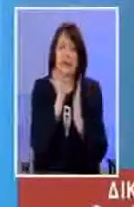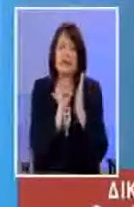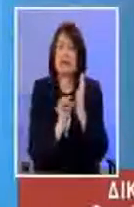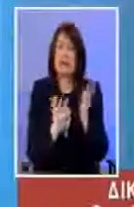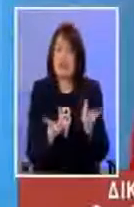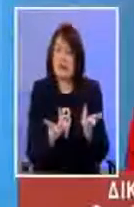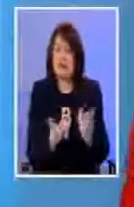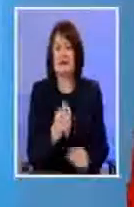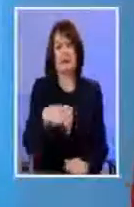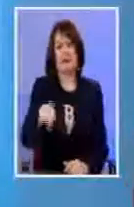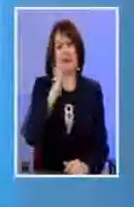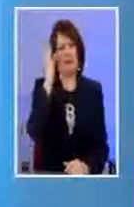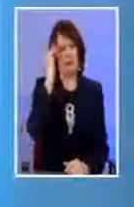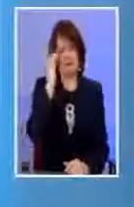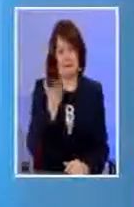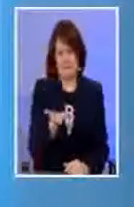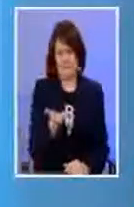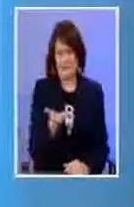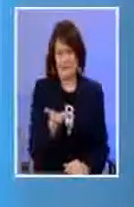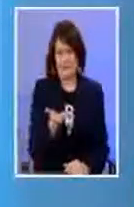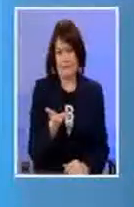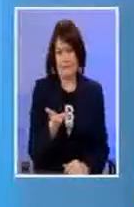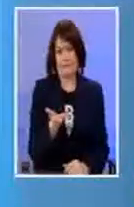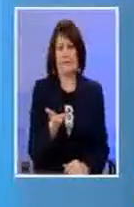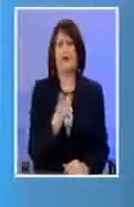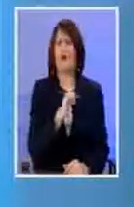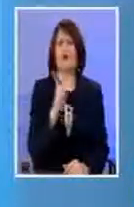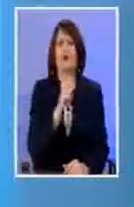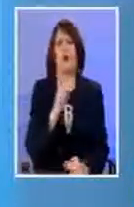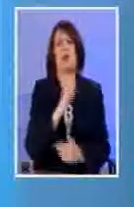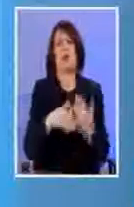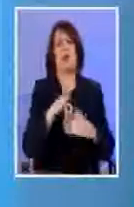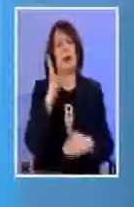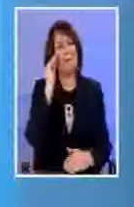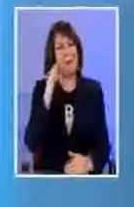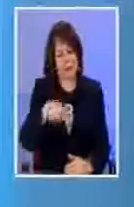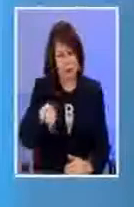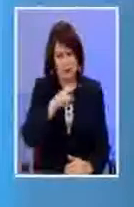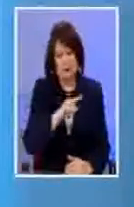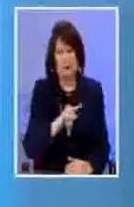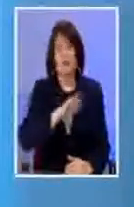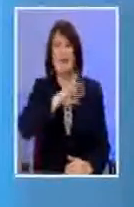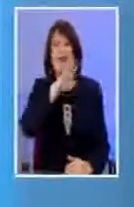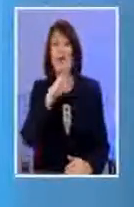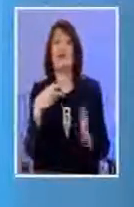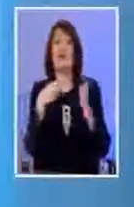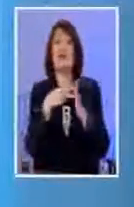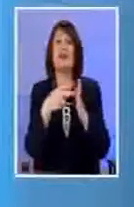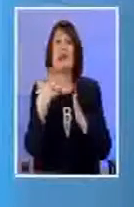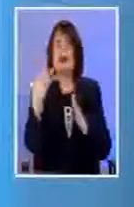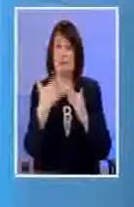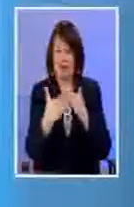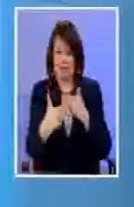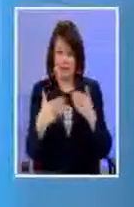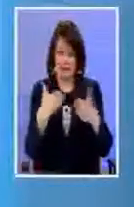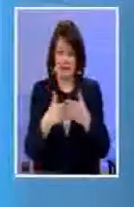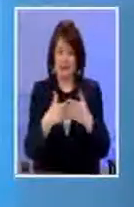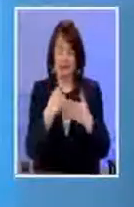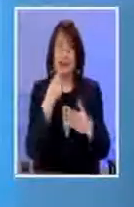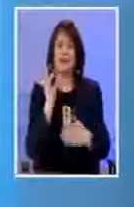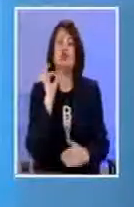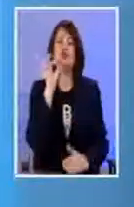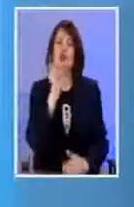Προς γνώση περισσότερο των μη αναπήρων. Λοιπόν, μέχρι το 2015 πρώτα-πρώτα θέτει έναν ενδιάμεσο